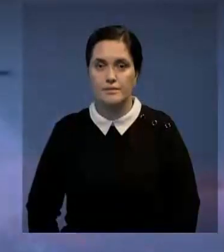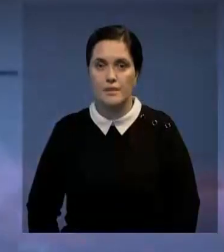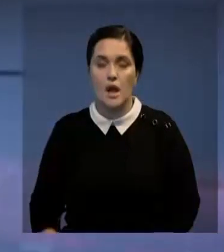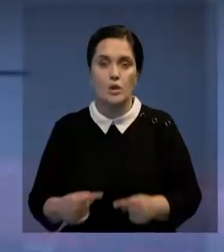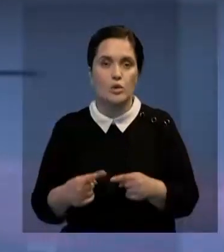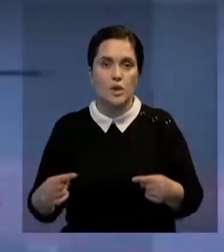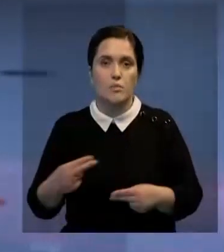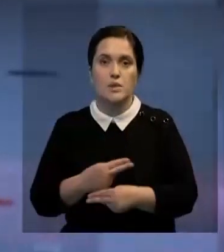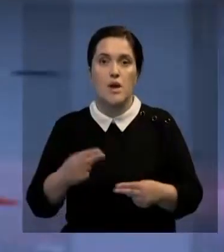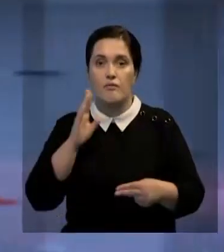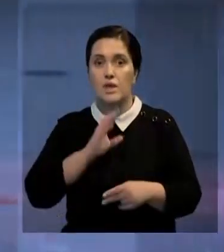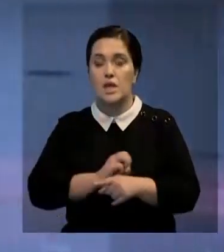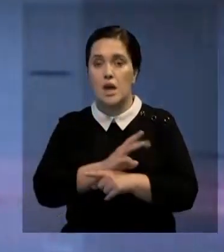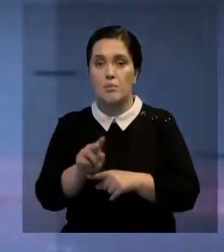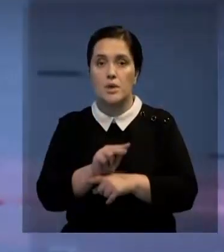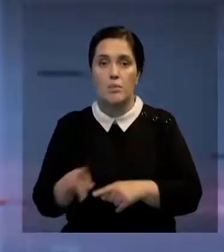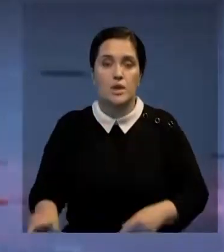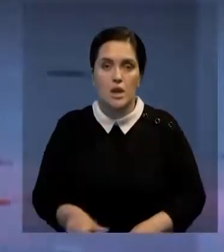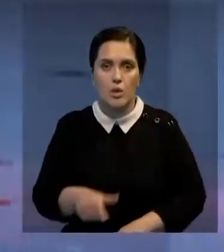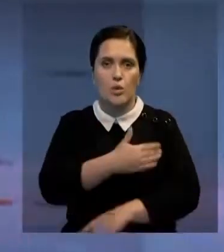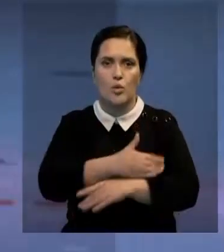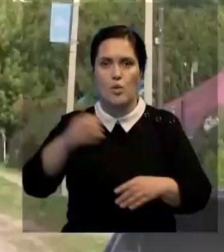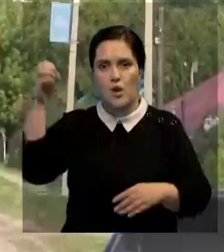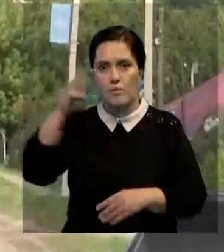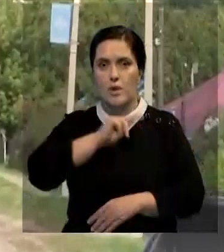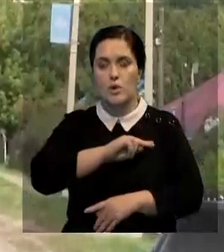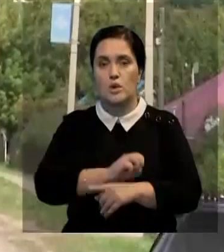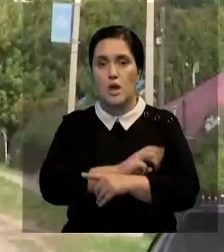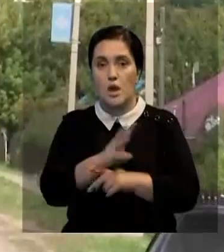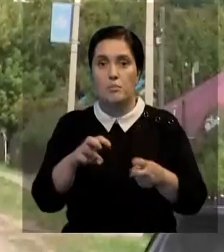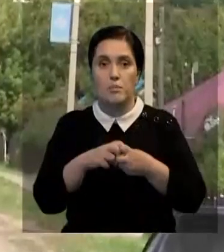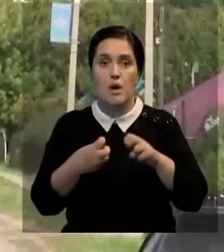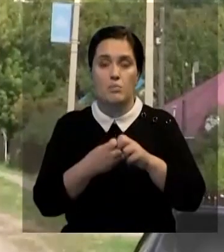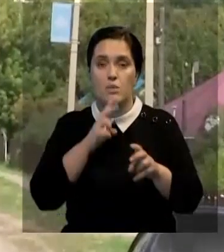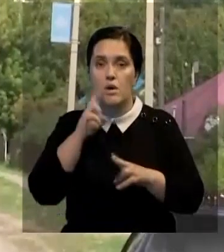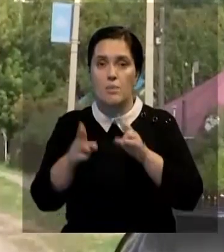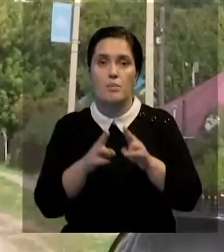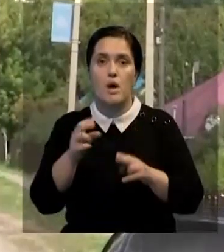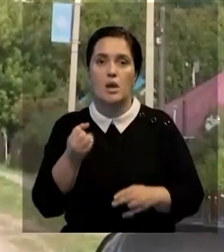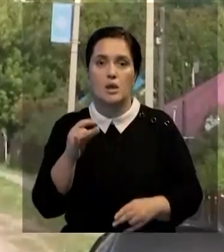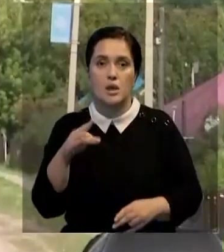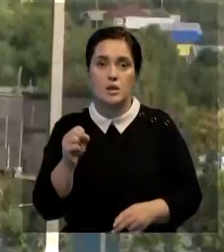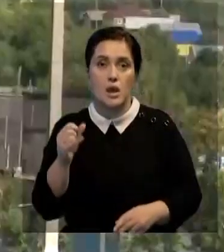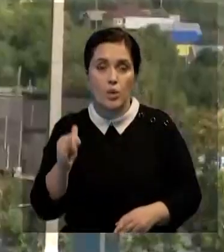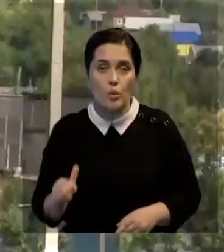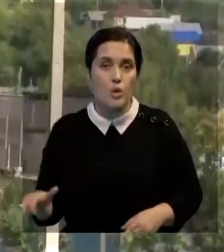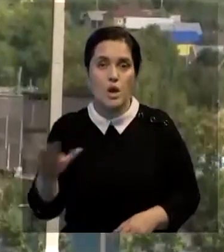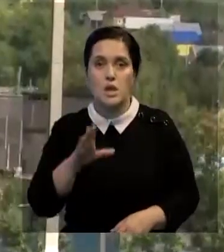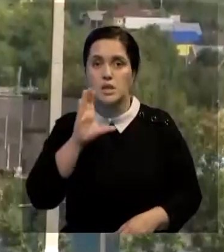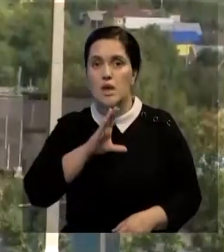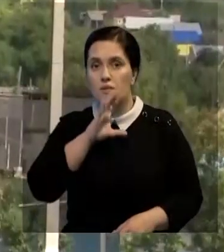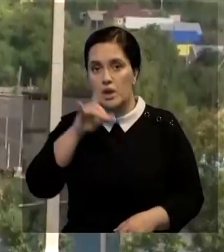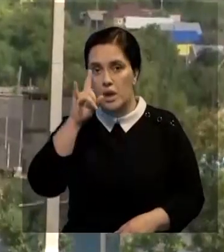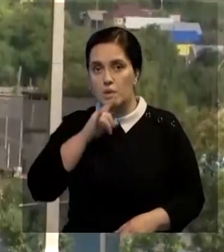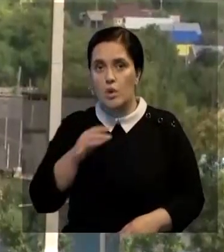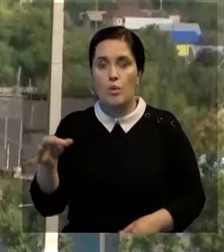К другим темам. Водоснабжение, ремонт дорог, уличное освещение, трудоустройство. С такими проблемами обратились жители Айыртауского района Северо-Казахстанской